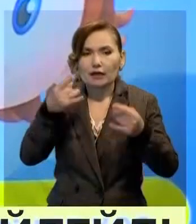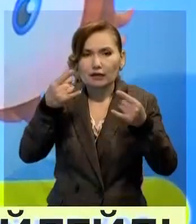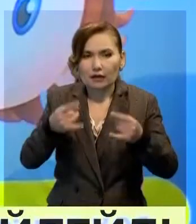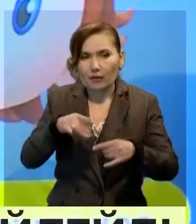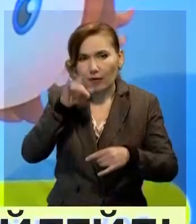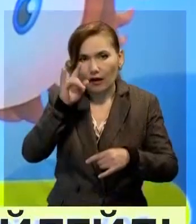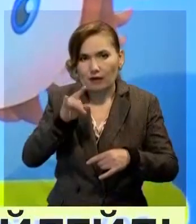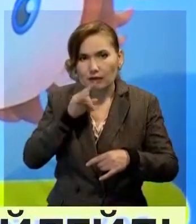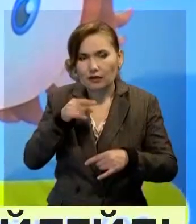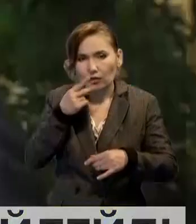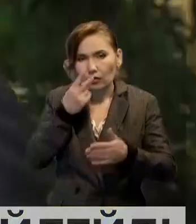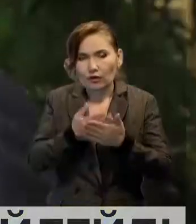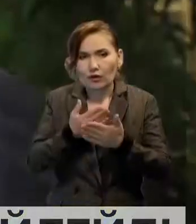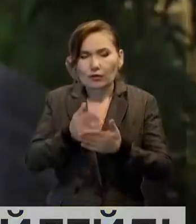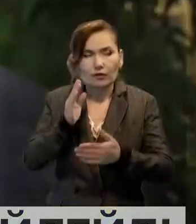шығып тұр.